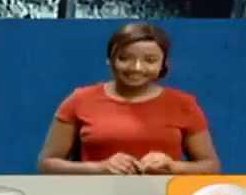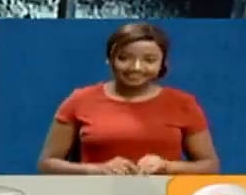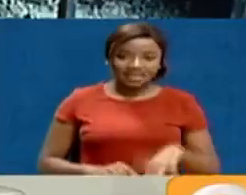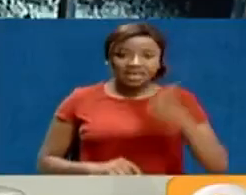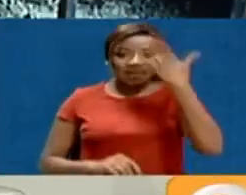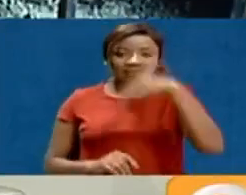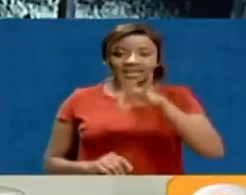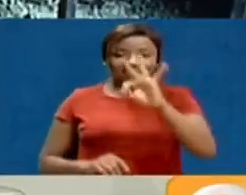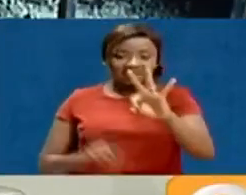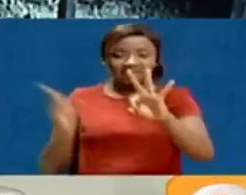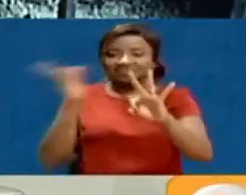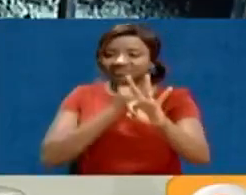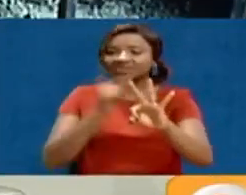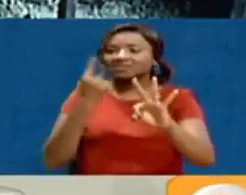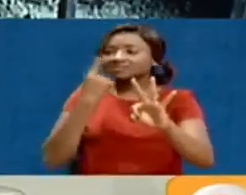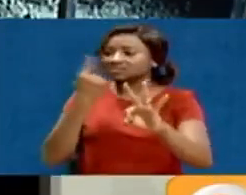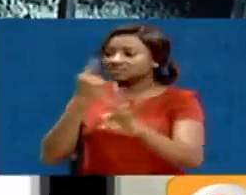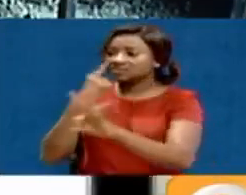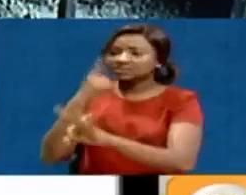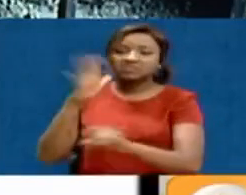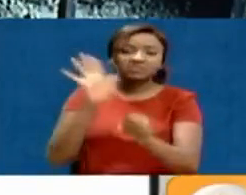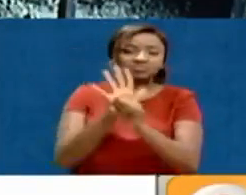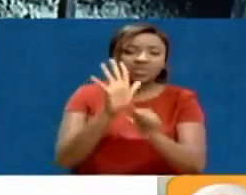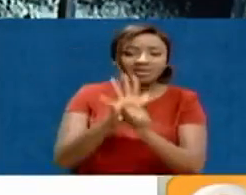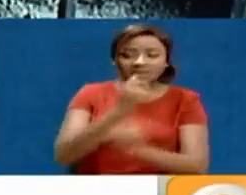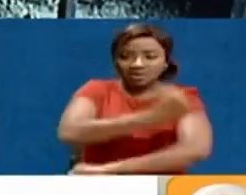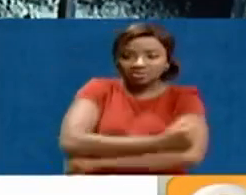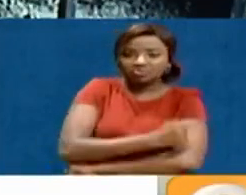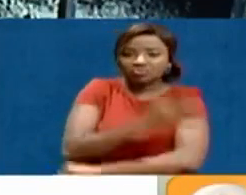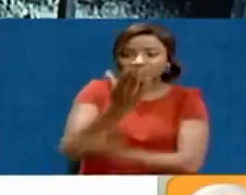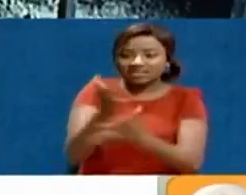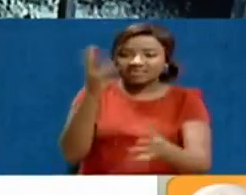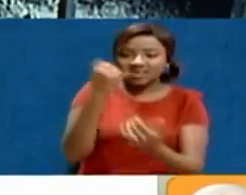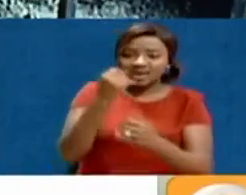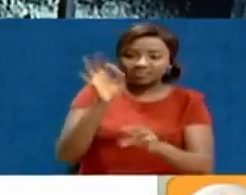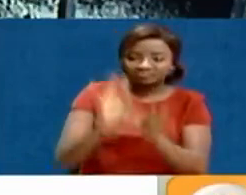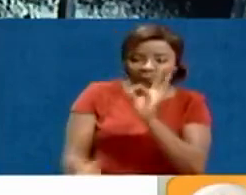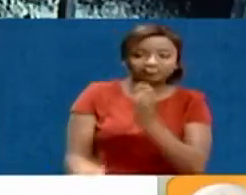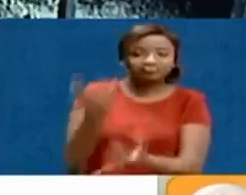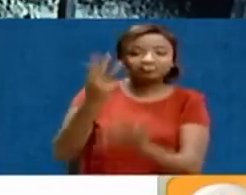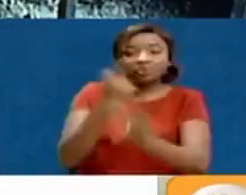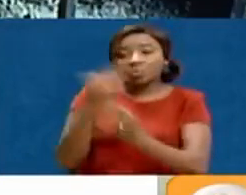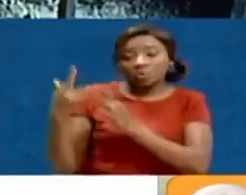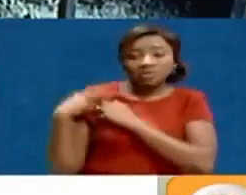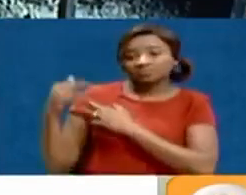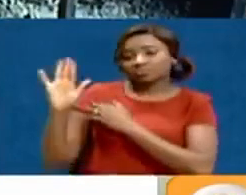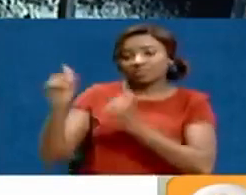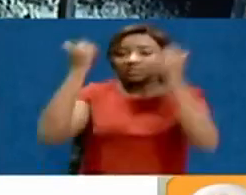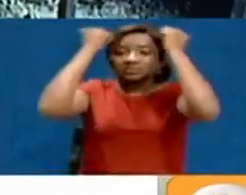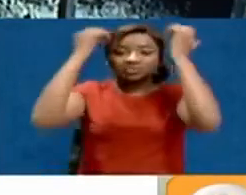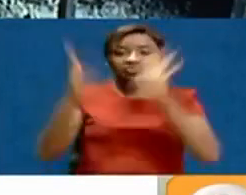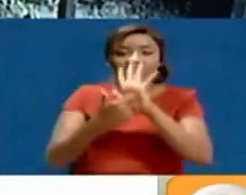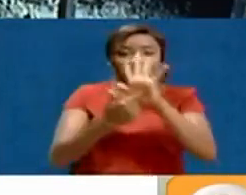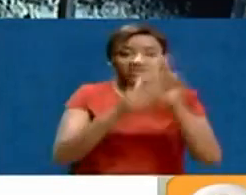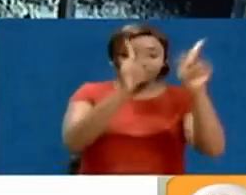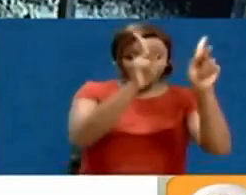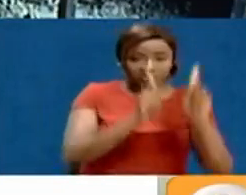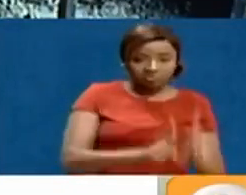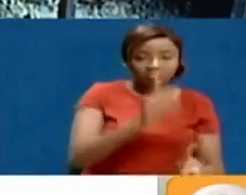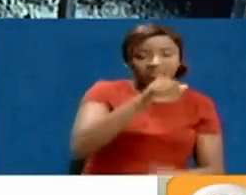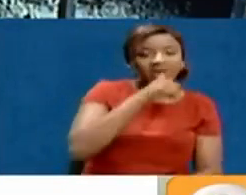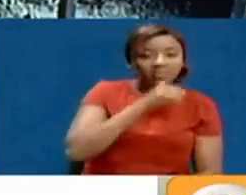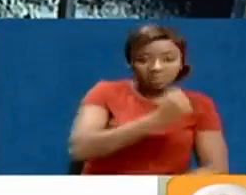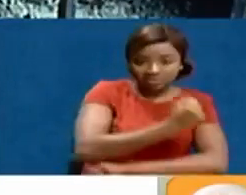Kwa siku ya tatu wiki hii, mikasa ya shule kuteketezwa na kuharibiwa na wanafunzi imeendelea kushuhudiwa. Shule wavulana ya Kisumu na ile